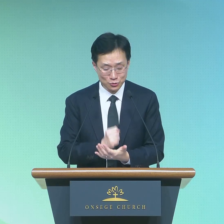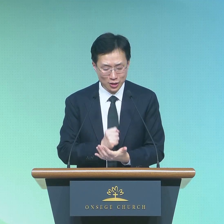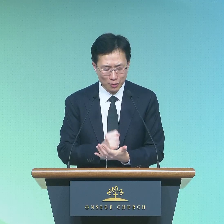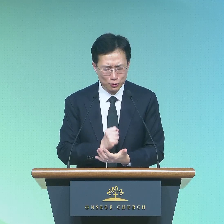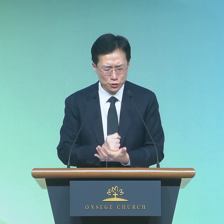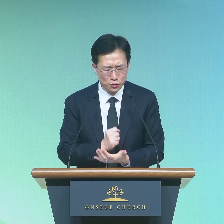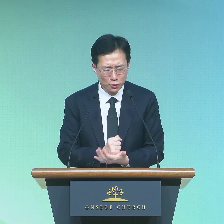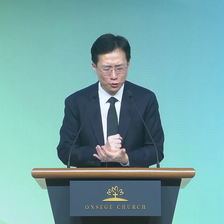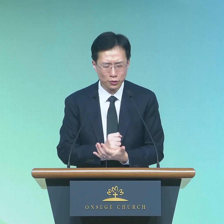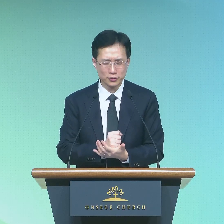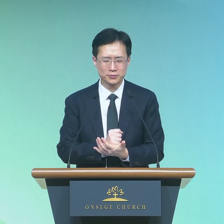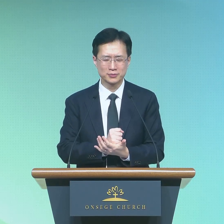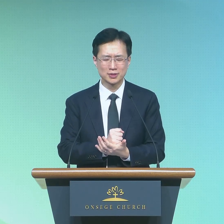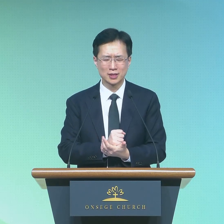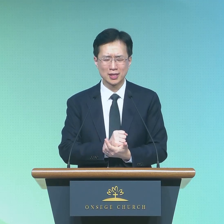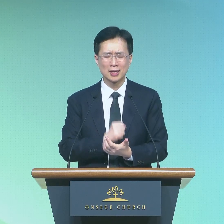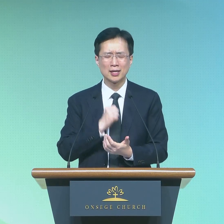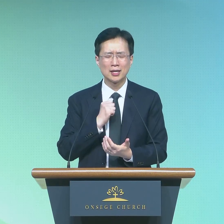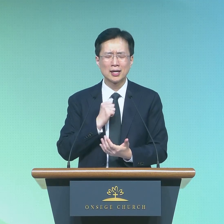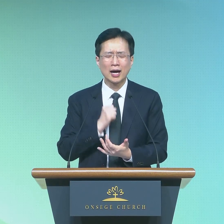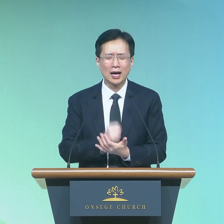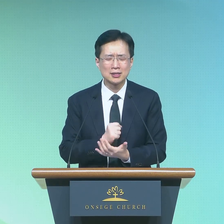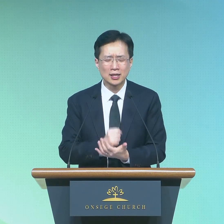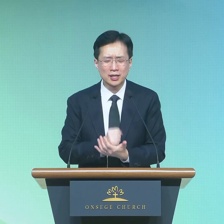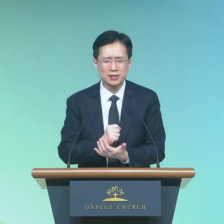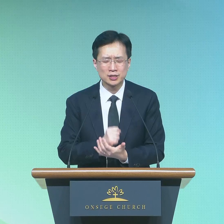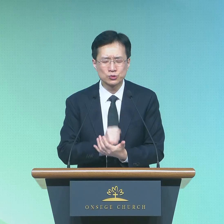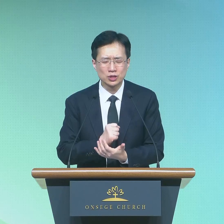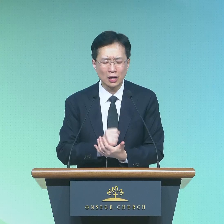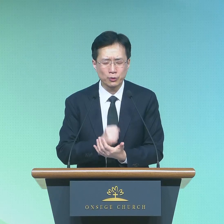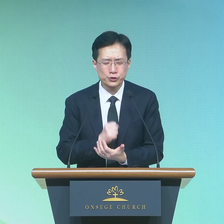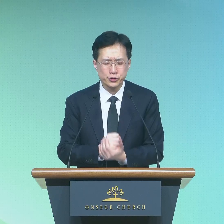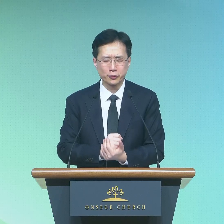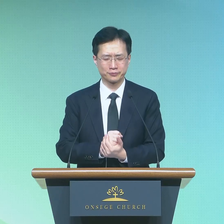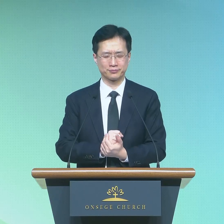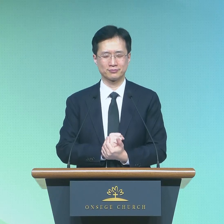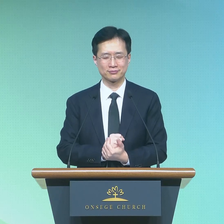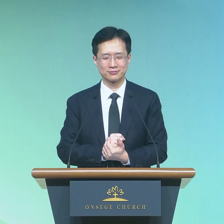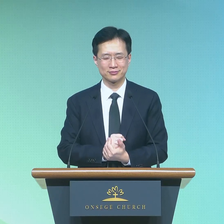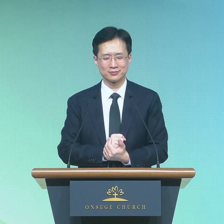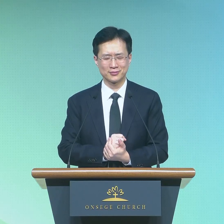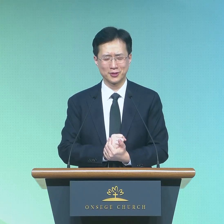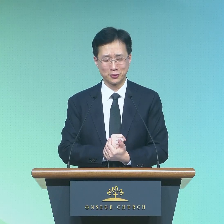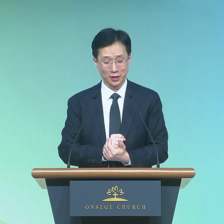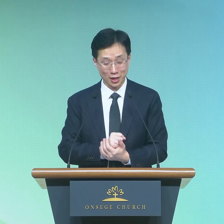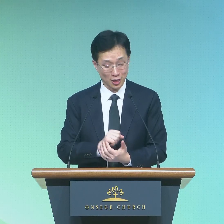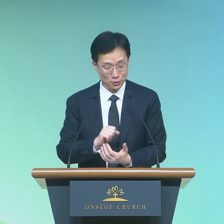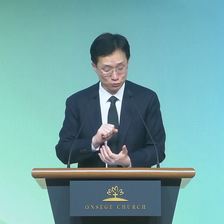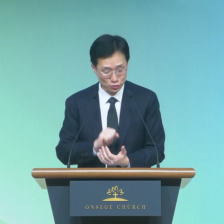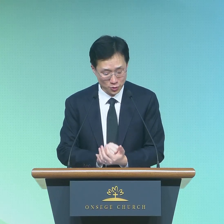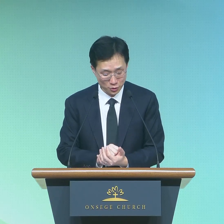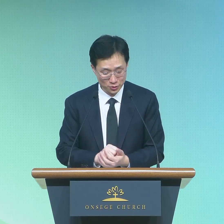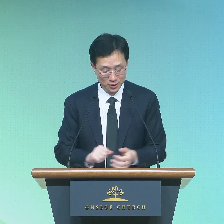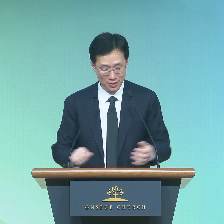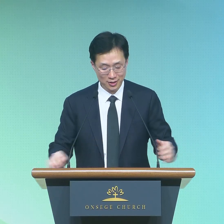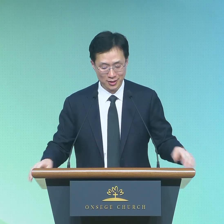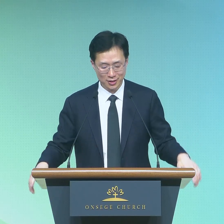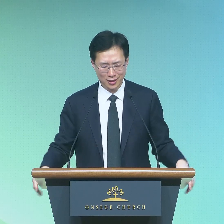계신 우리 아버지요, 하늘에 계신 우리 아버지요, 이렇게 하나님을